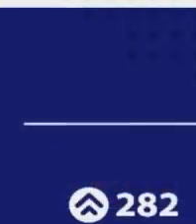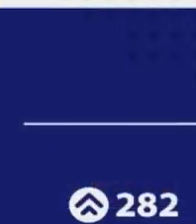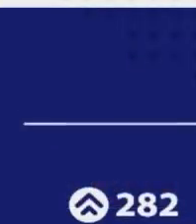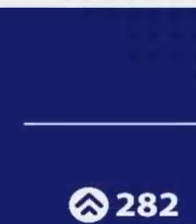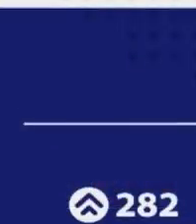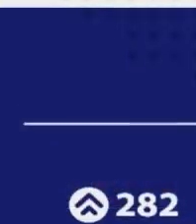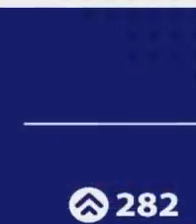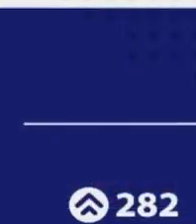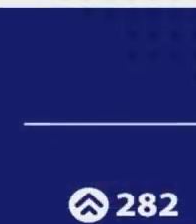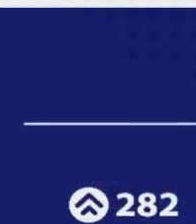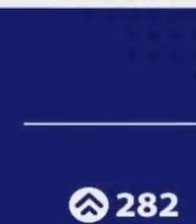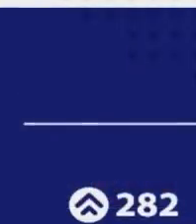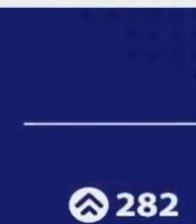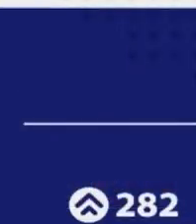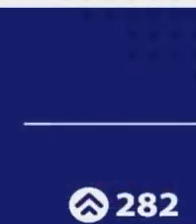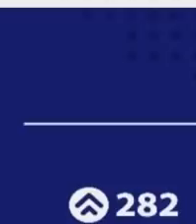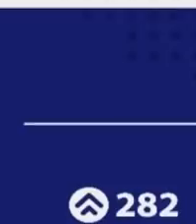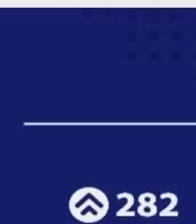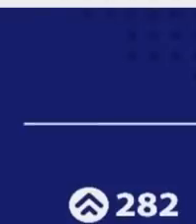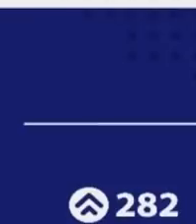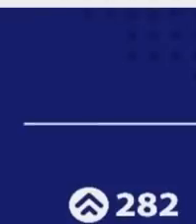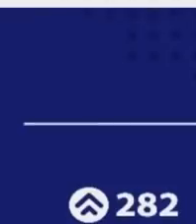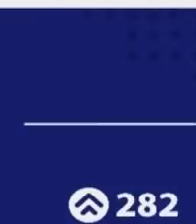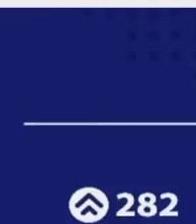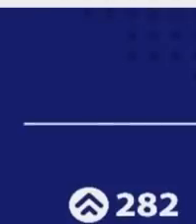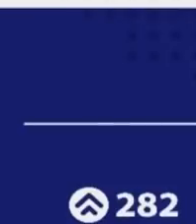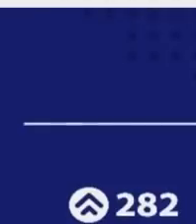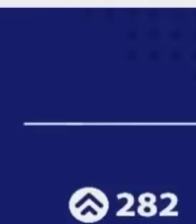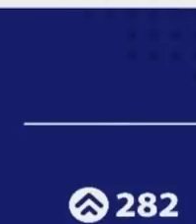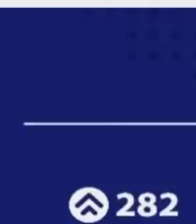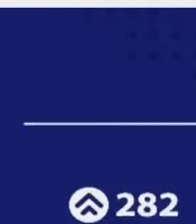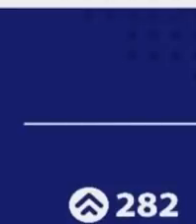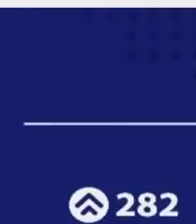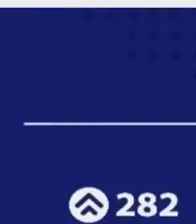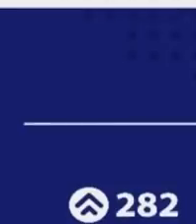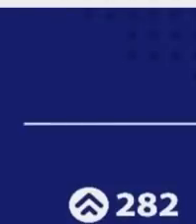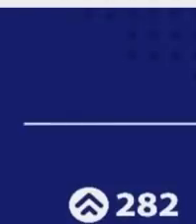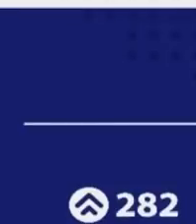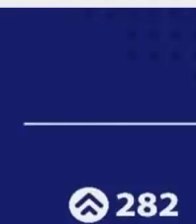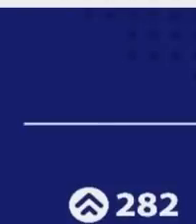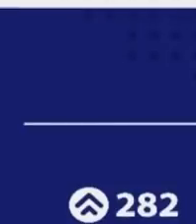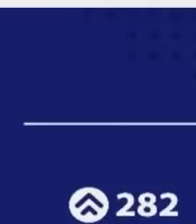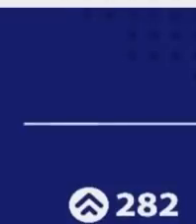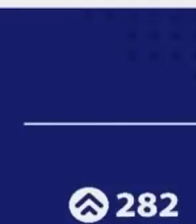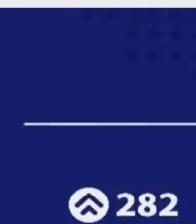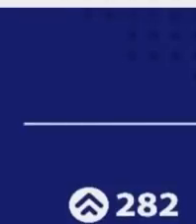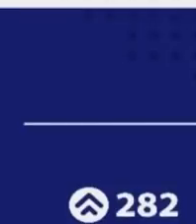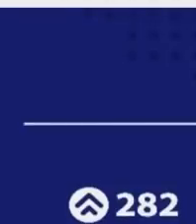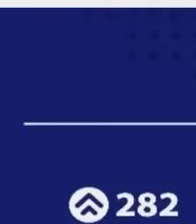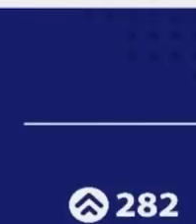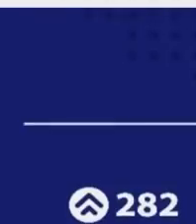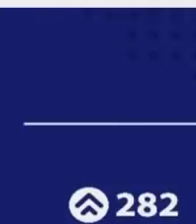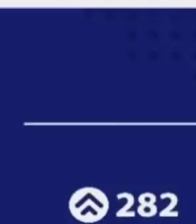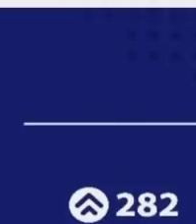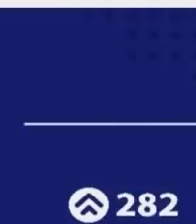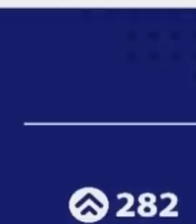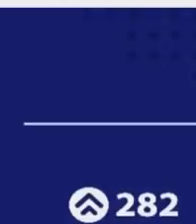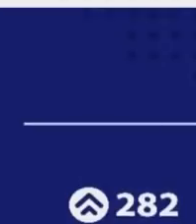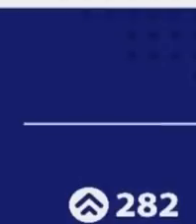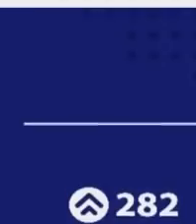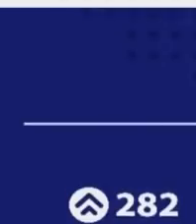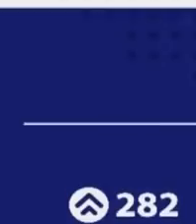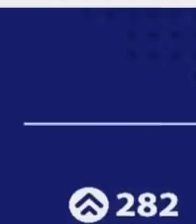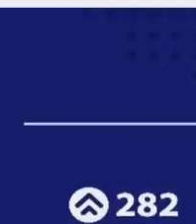Sulawesi Selatan 33 pasien sembuh demikian juga di beberapa provinsi yang lain angka kematian bertambah